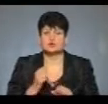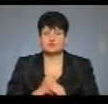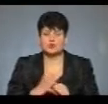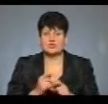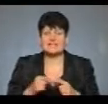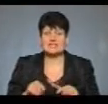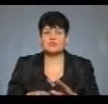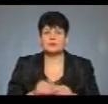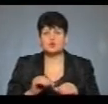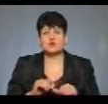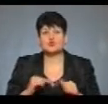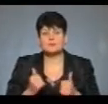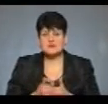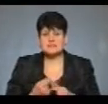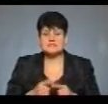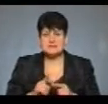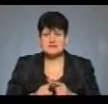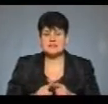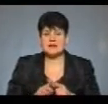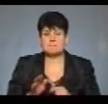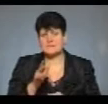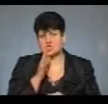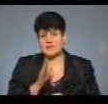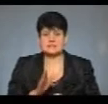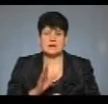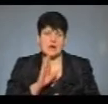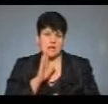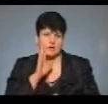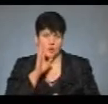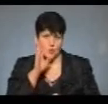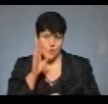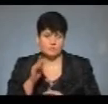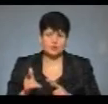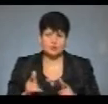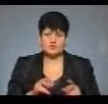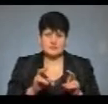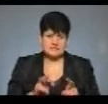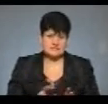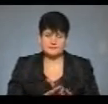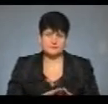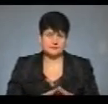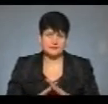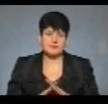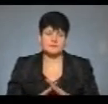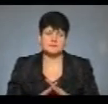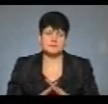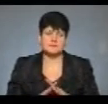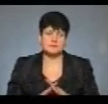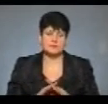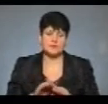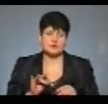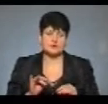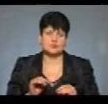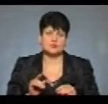виборчих комісій. Це перш за все під час ранкового, так званого ранкового або підготовчого засідання не дотримувалась процедура